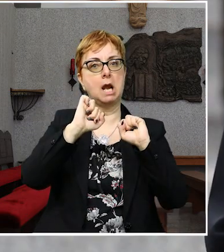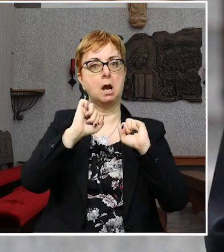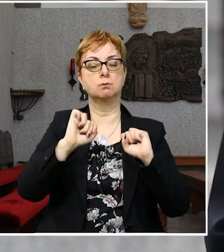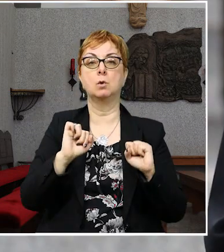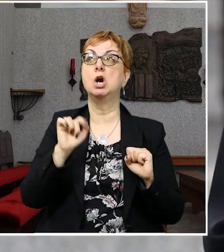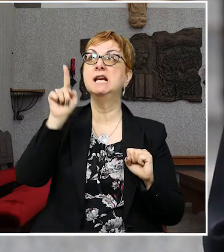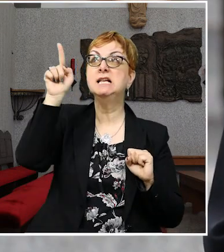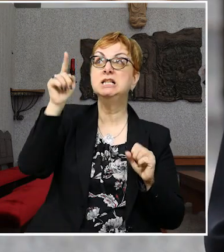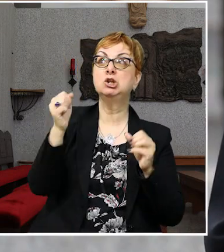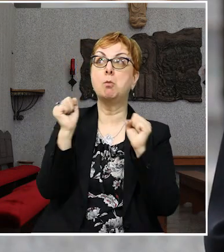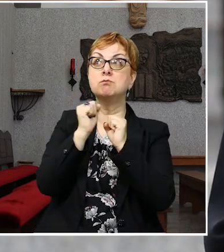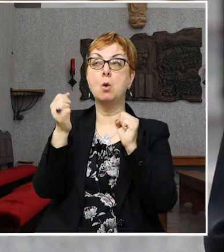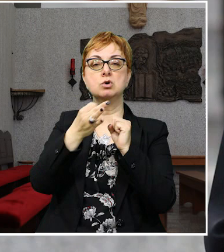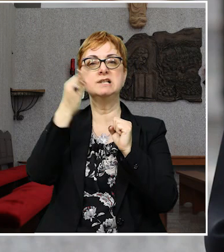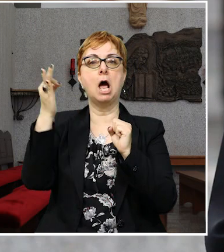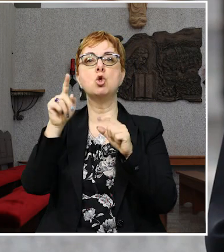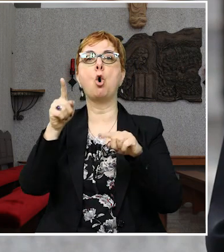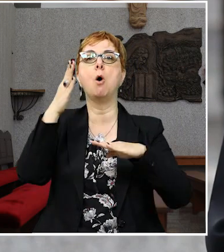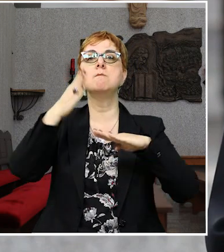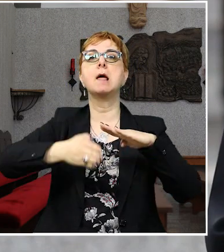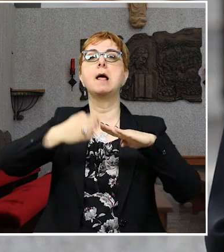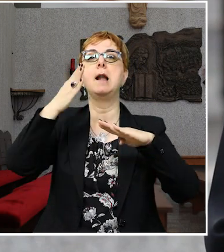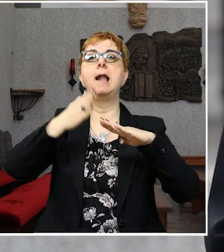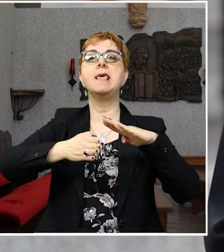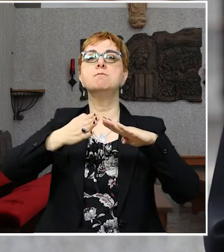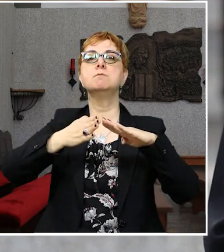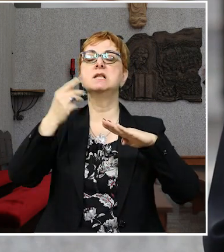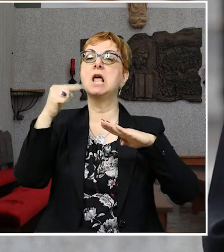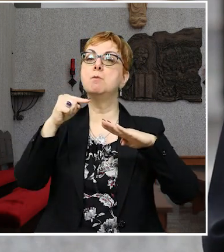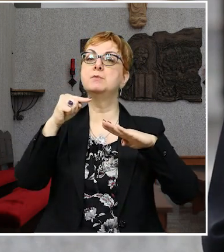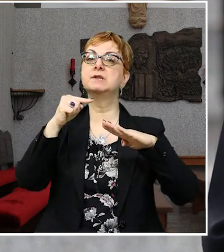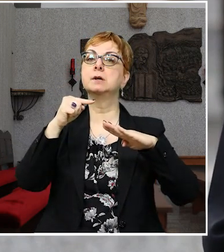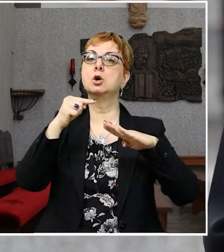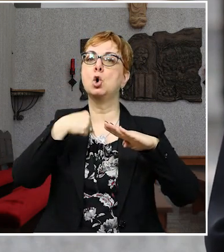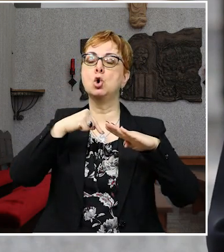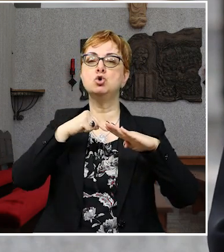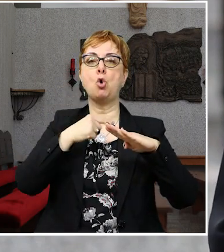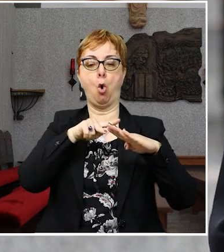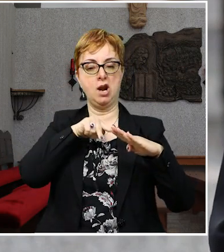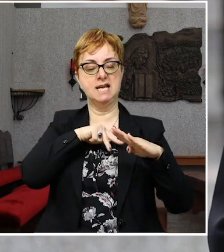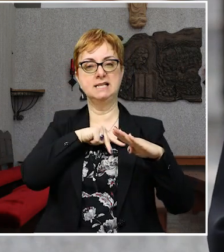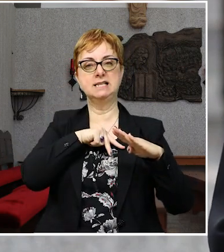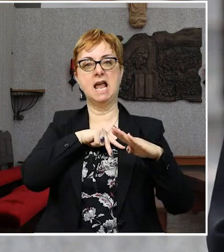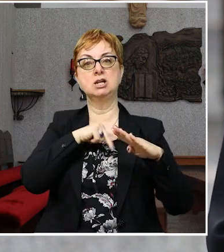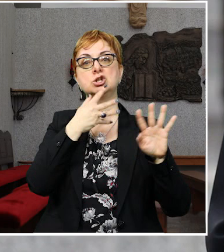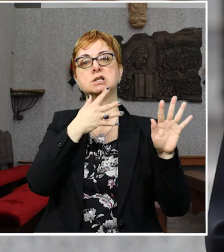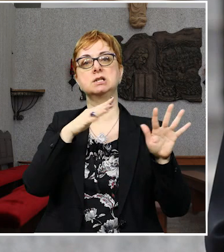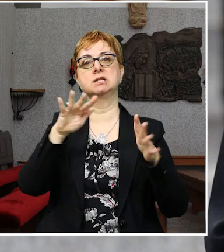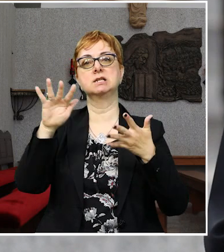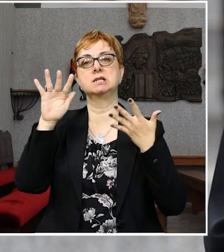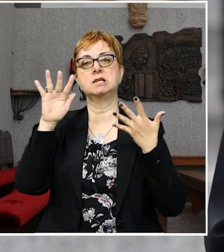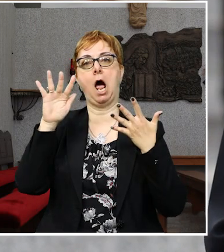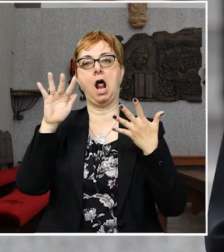Il santo timore di Dio è quel limite che ci salva da noi stessi, quel